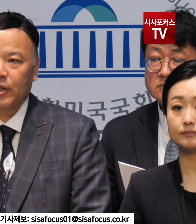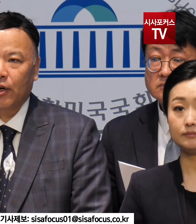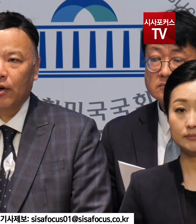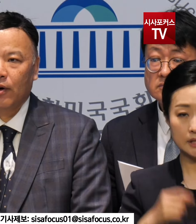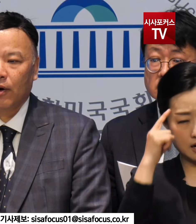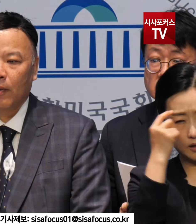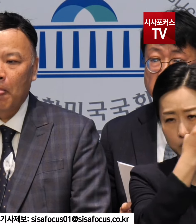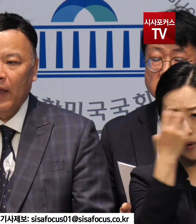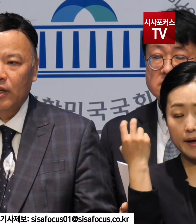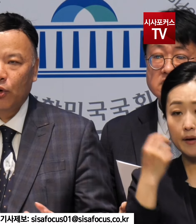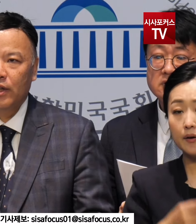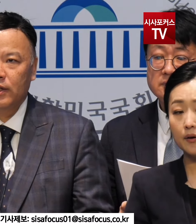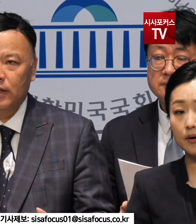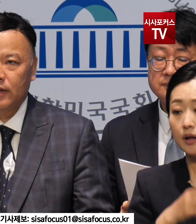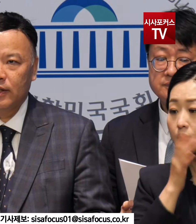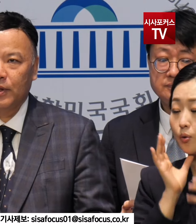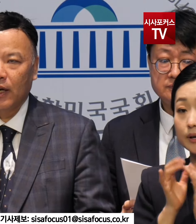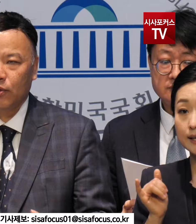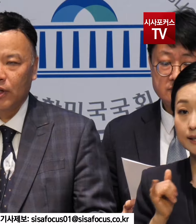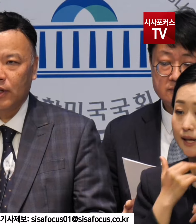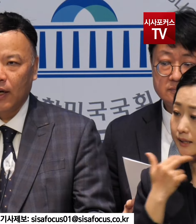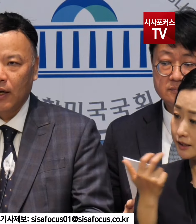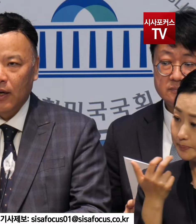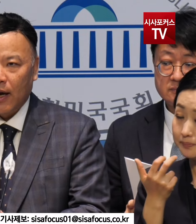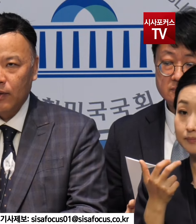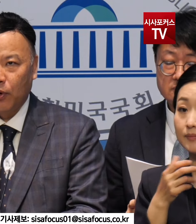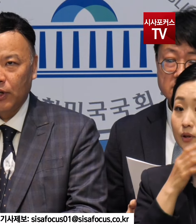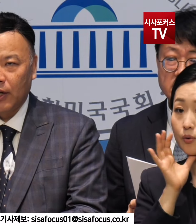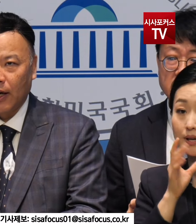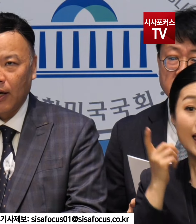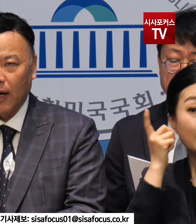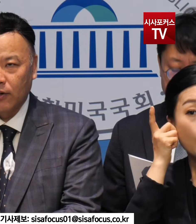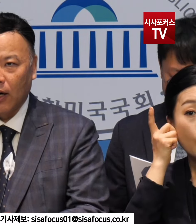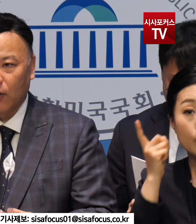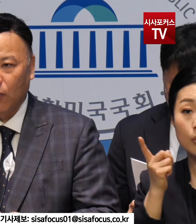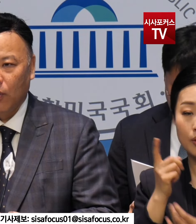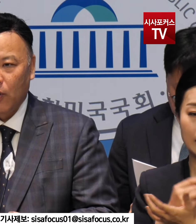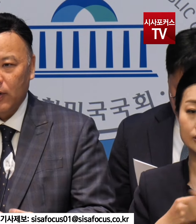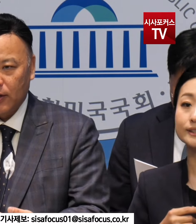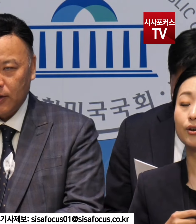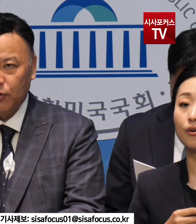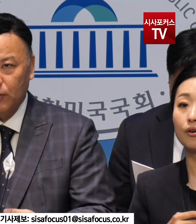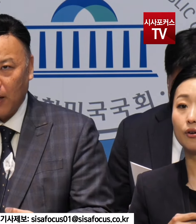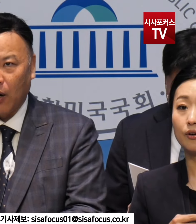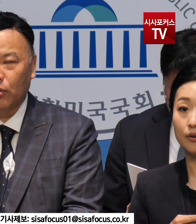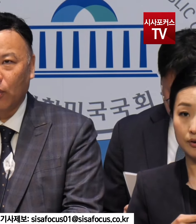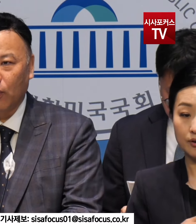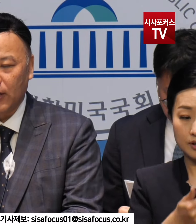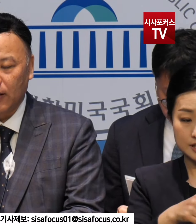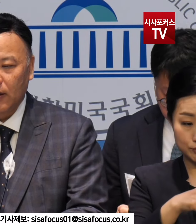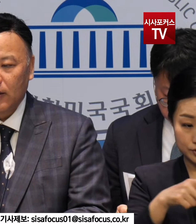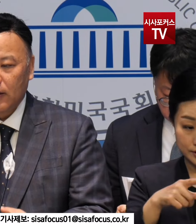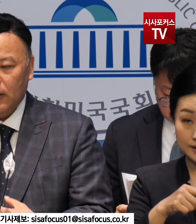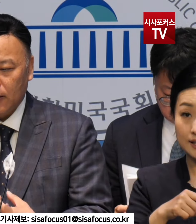지능화되어 있냐면요. 이 노인들, 70대 노인들의 핸드폰을 이렇게 가져가갖고 신분증만